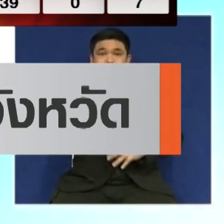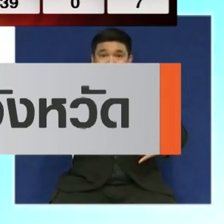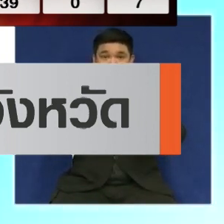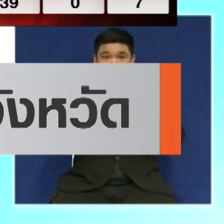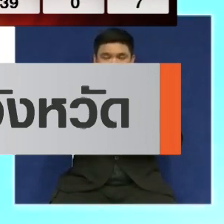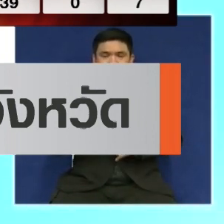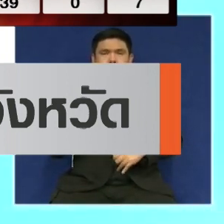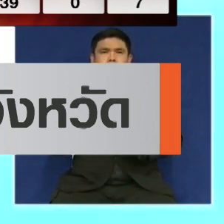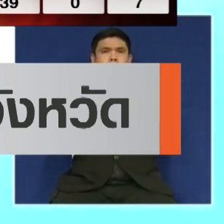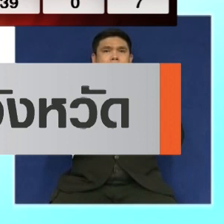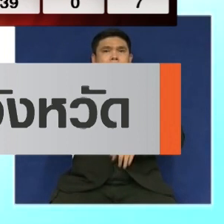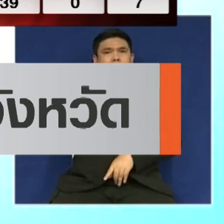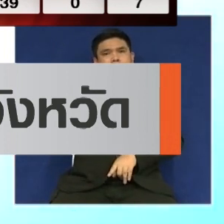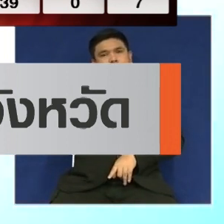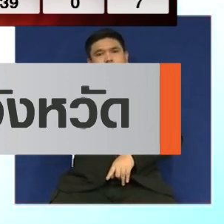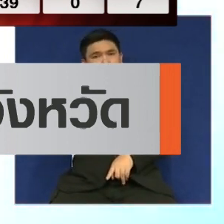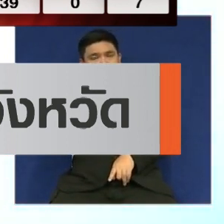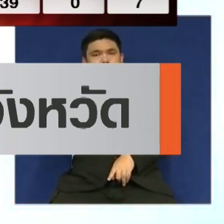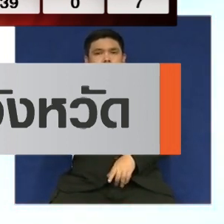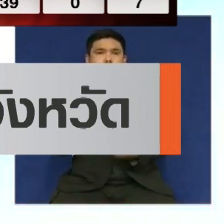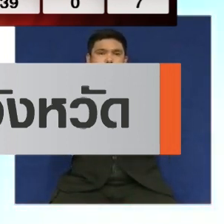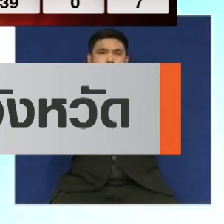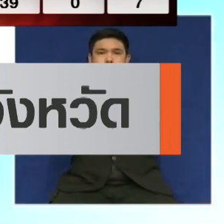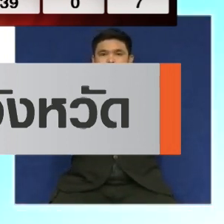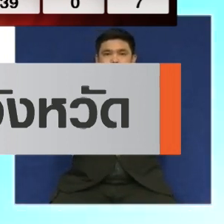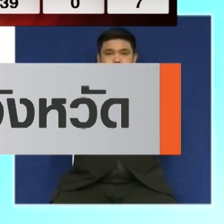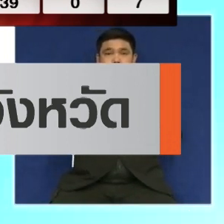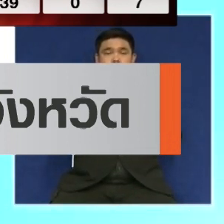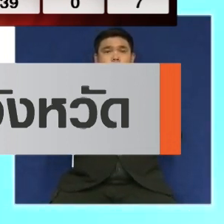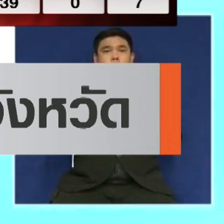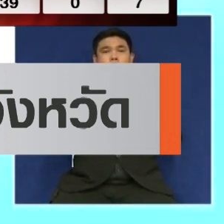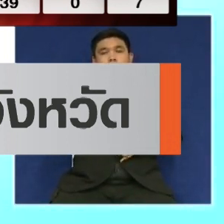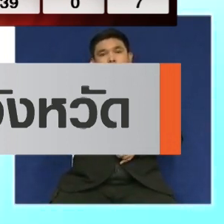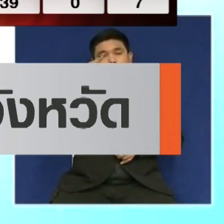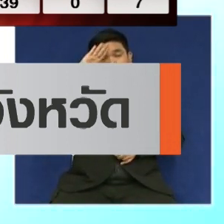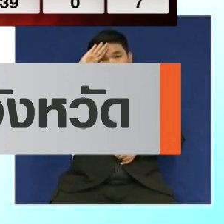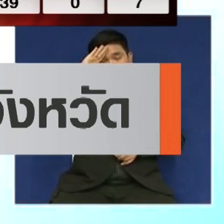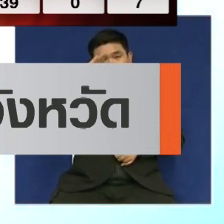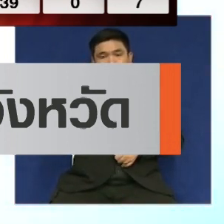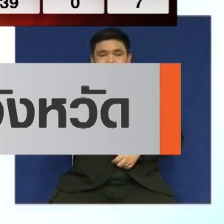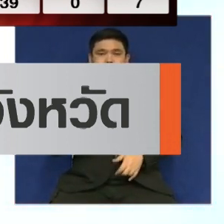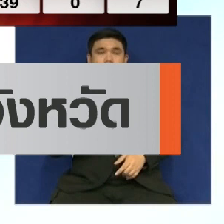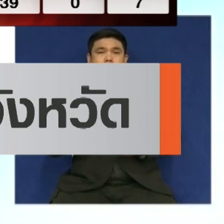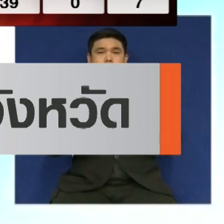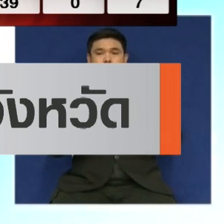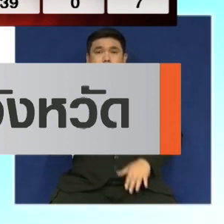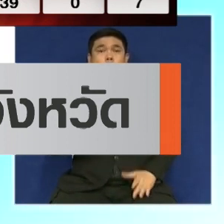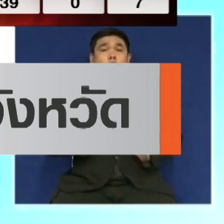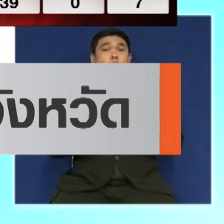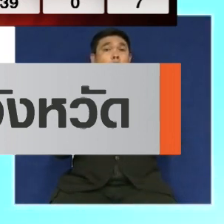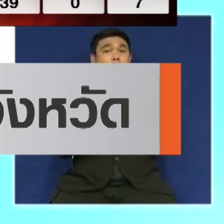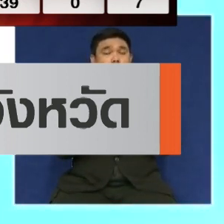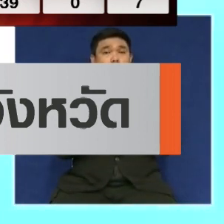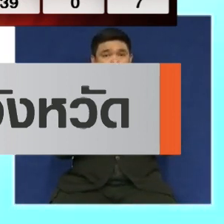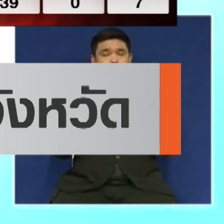1-2 รายที่พบว่ามีโอกาสที่ได้รับเชื้อหลังจากที่มีสมาชิกในครอบครัวได้เดินทางมาในพื้นที่แล้วกลับไปติ